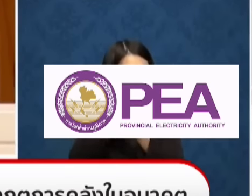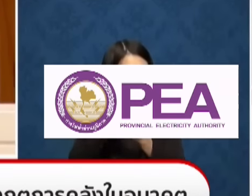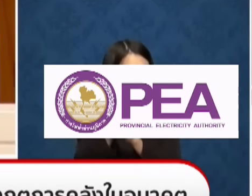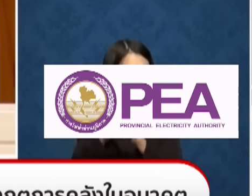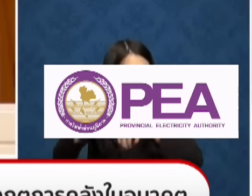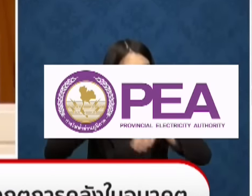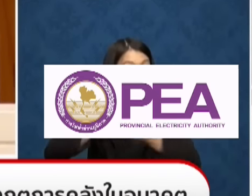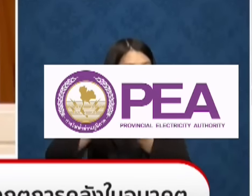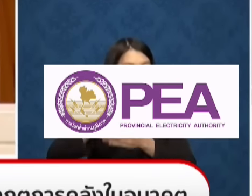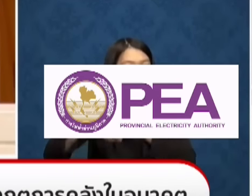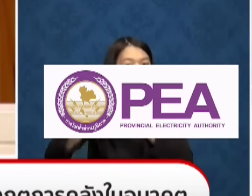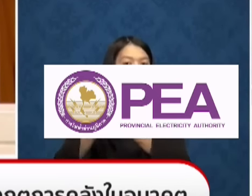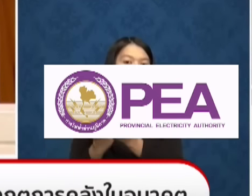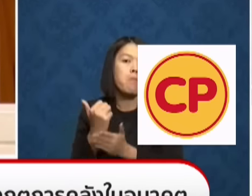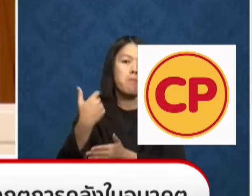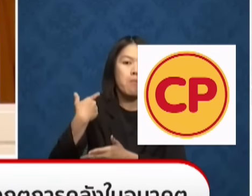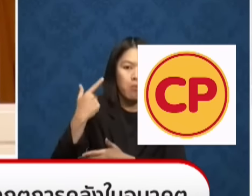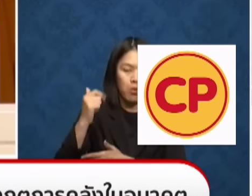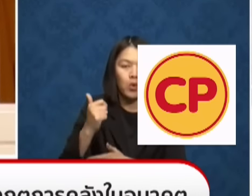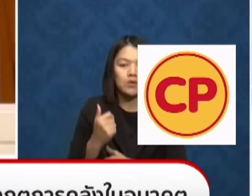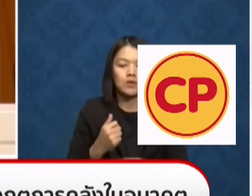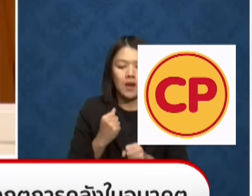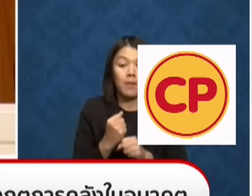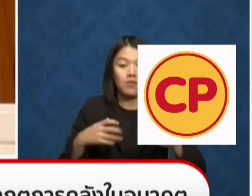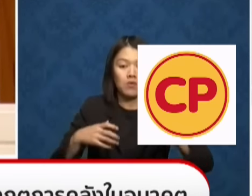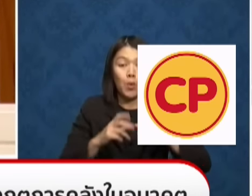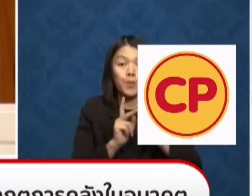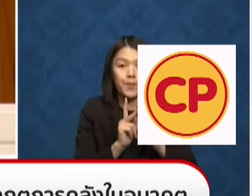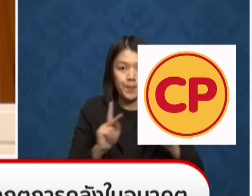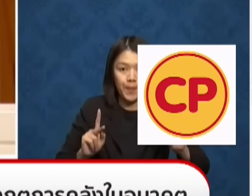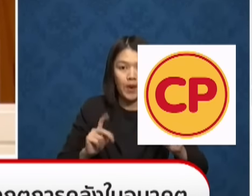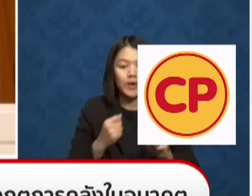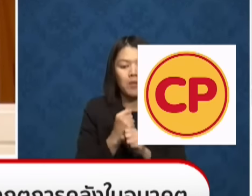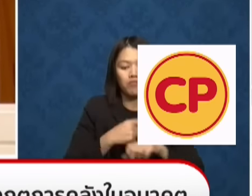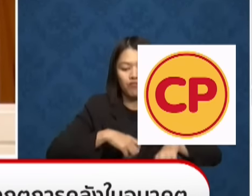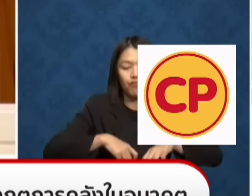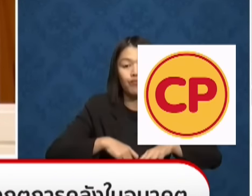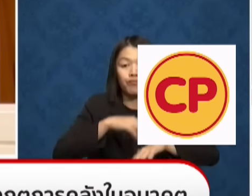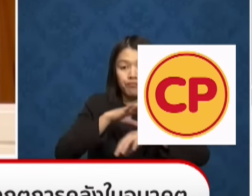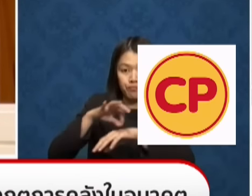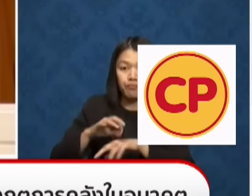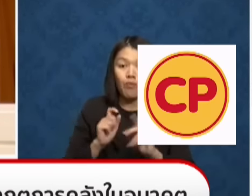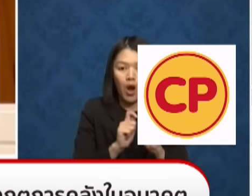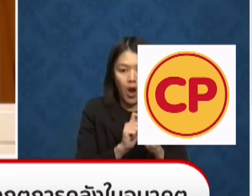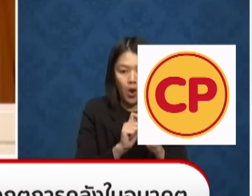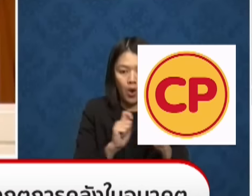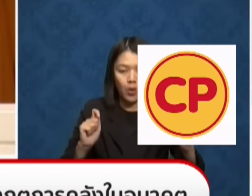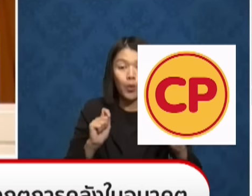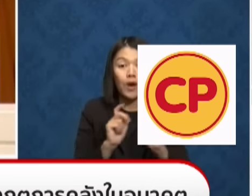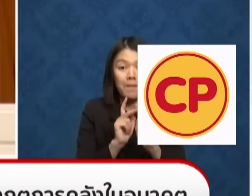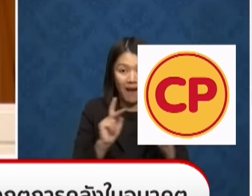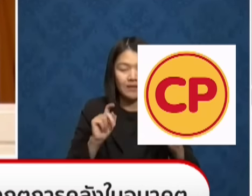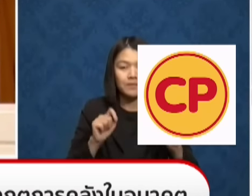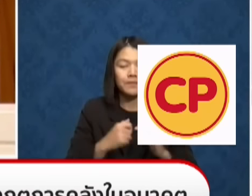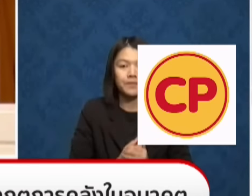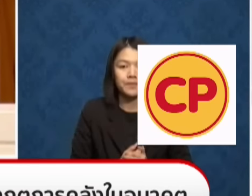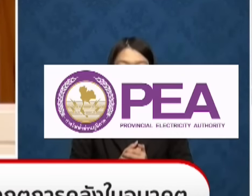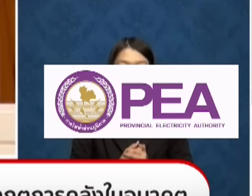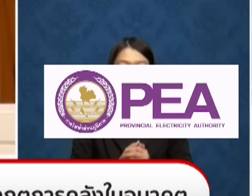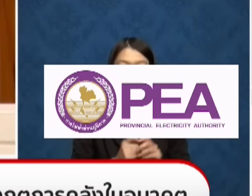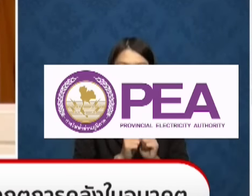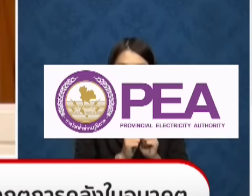ทั้งนี้ในการดำเนินงานของคณะกรรมการวิสามัญได้แต่งตั้งคณะอนุกรรมการในคณะกรรมการวิสามัญ